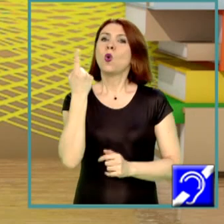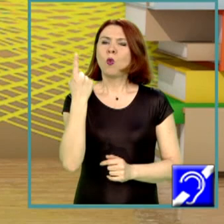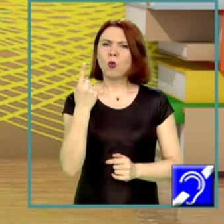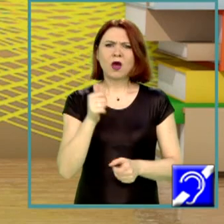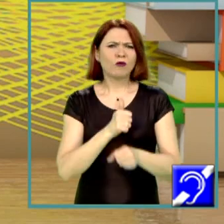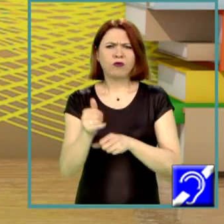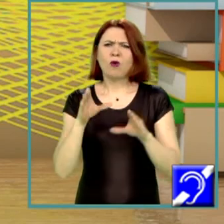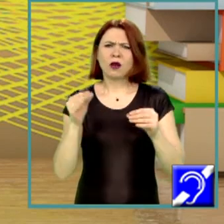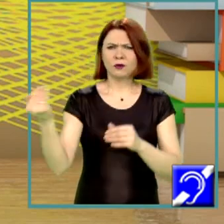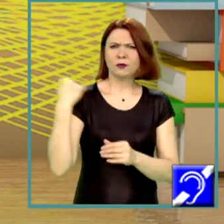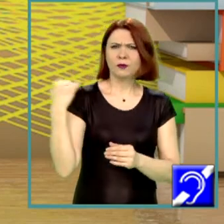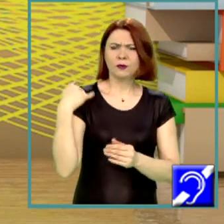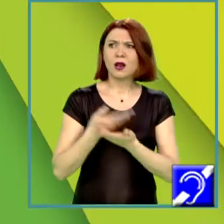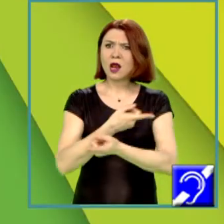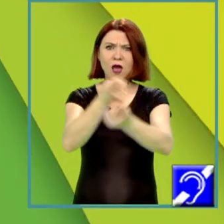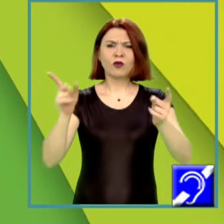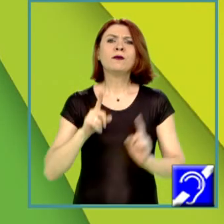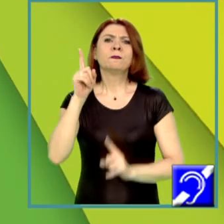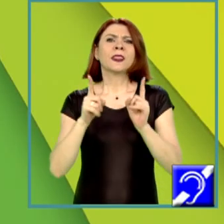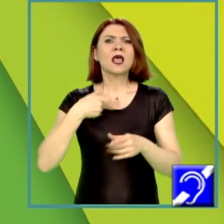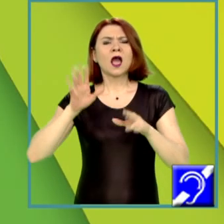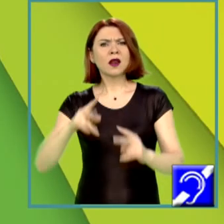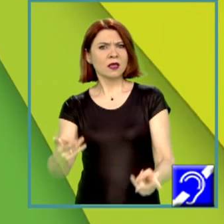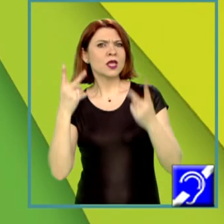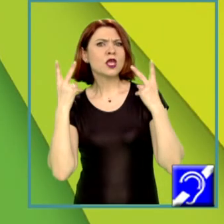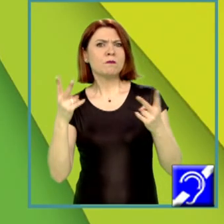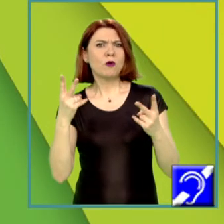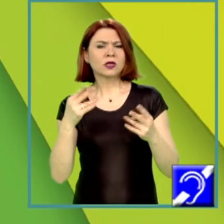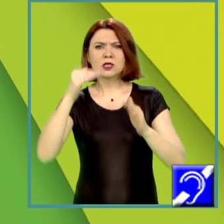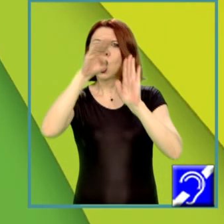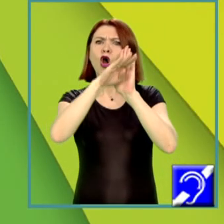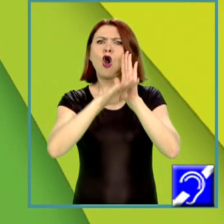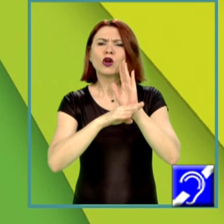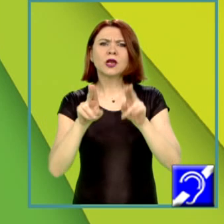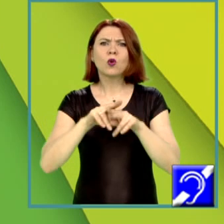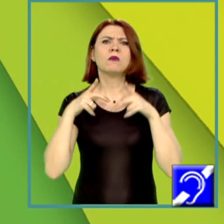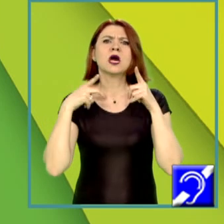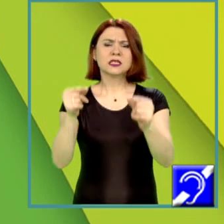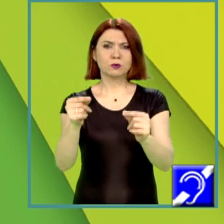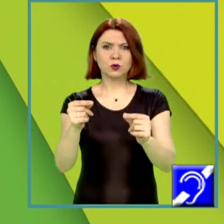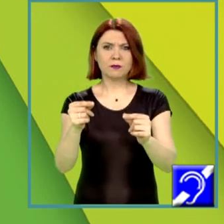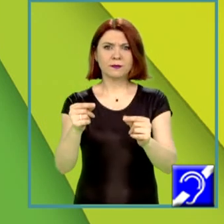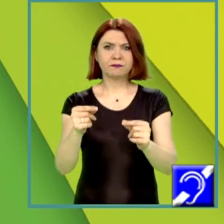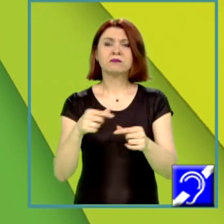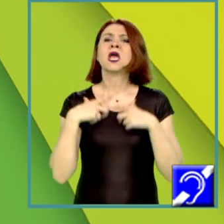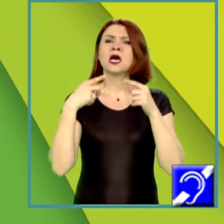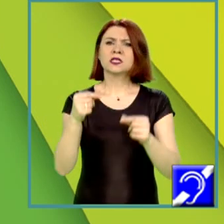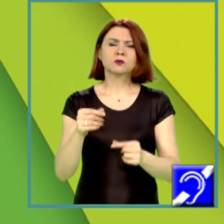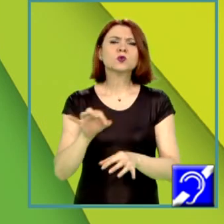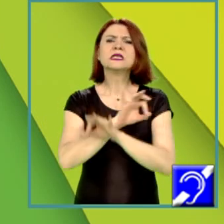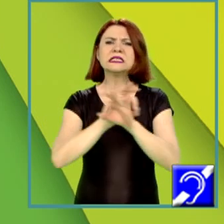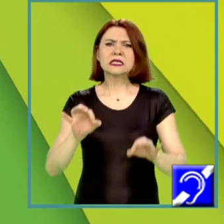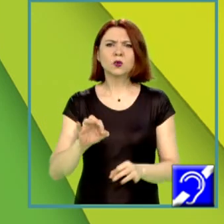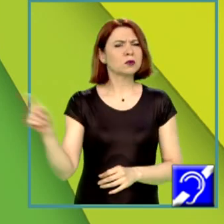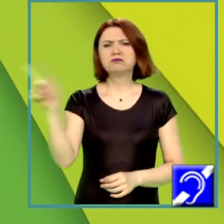foarte des întâlnită la voi este dacă are vreo importanță ordinea în care rezolvăm subiectele răspunsul este Cu